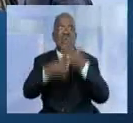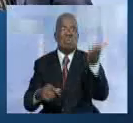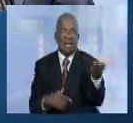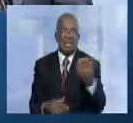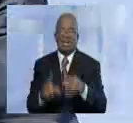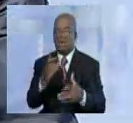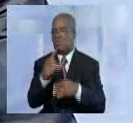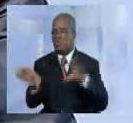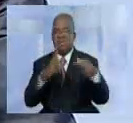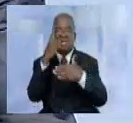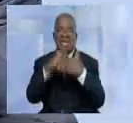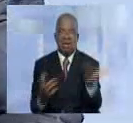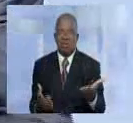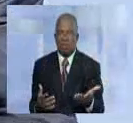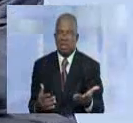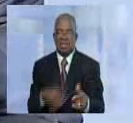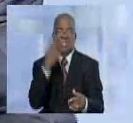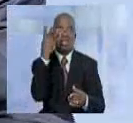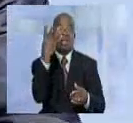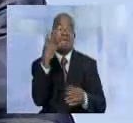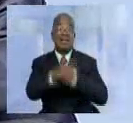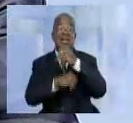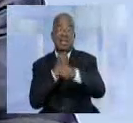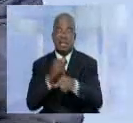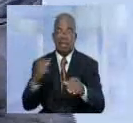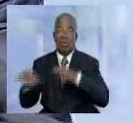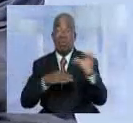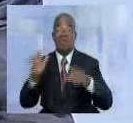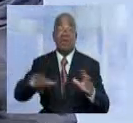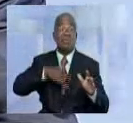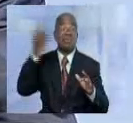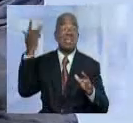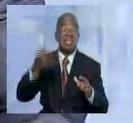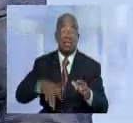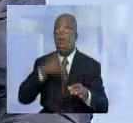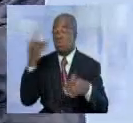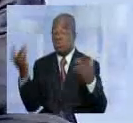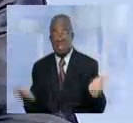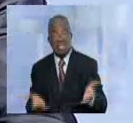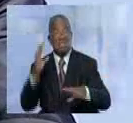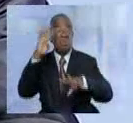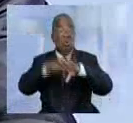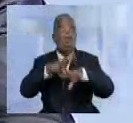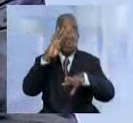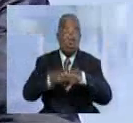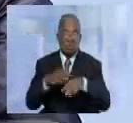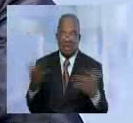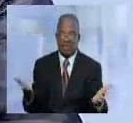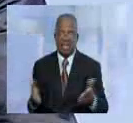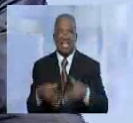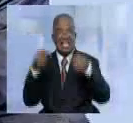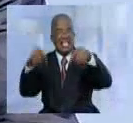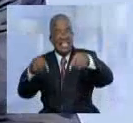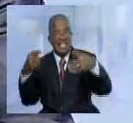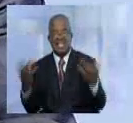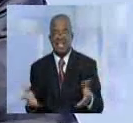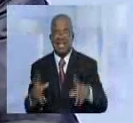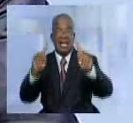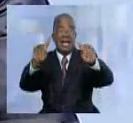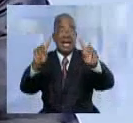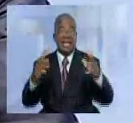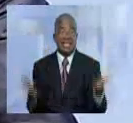On rentre dans la quatrième année que nous faisons de la sensibilisation ici à la télé. Nous sommes consultants et je pense que c'est dans cet esprit-là que vous m'avez